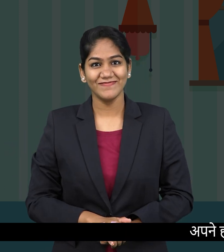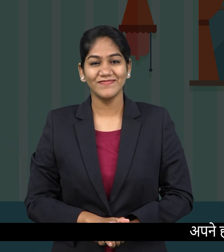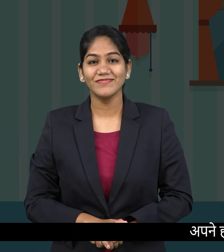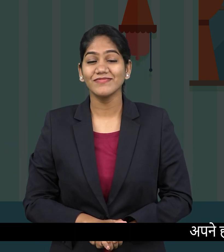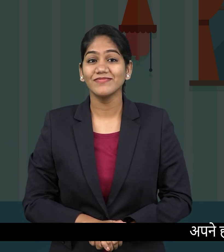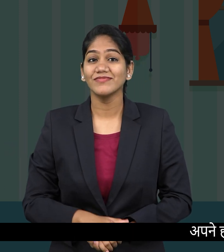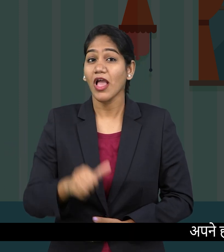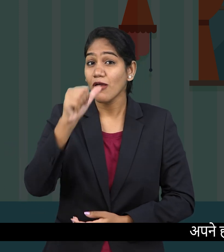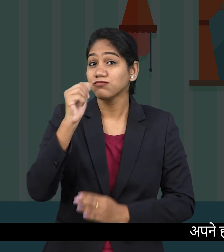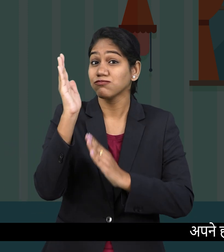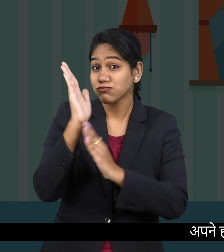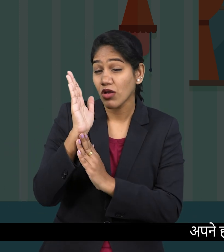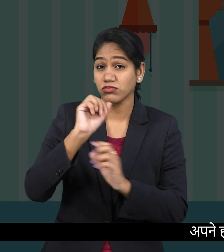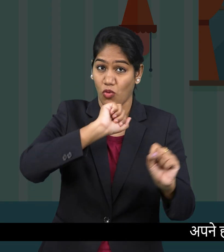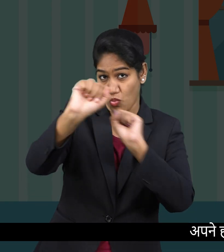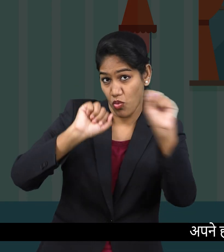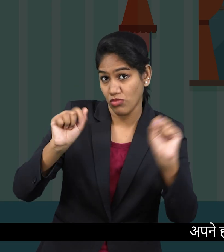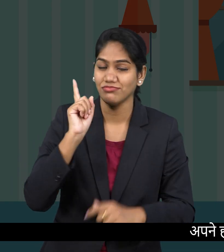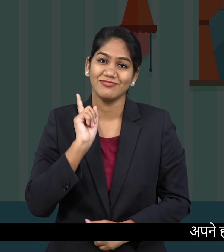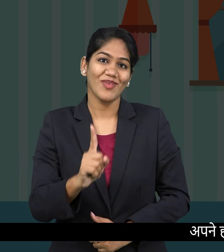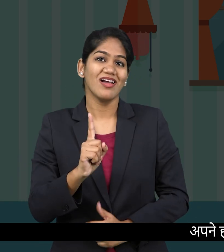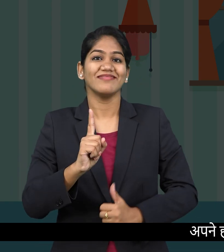अपने ही गिलास से पानी पिए।